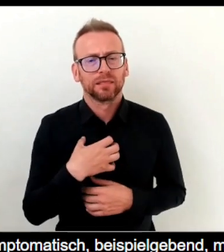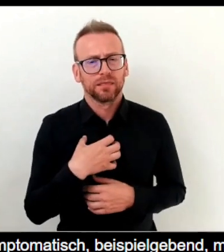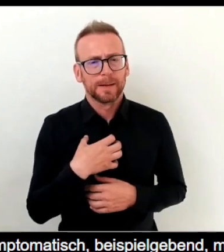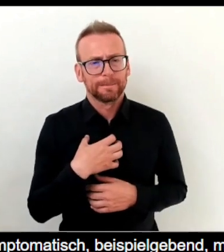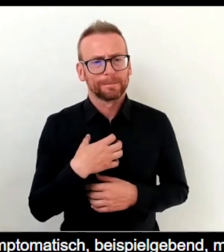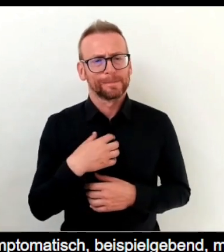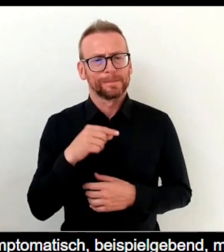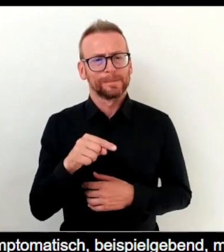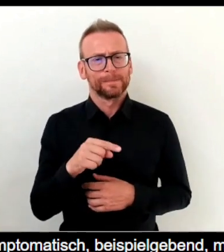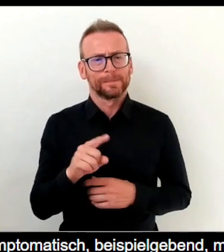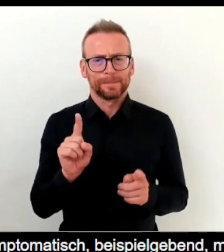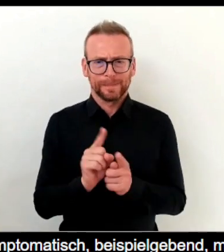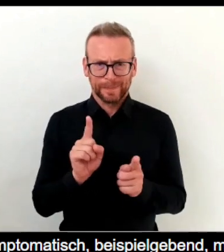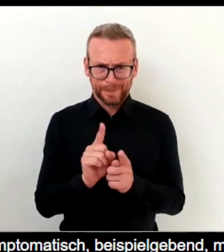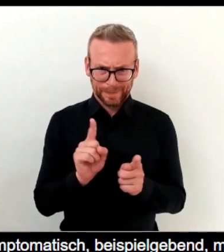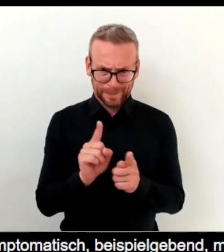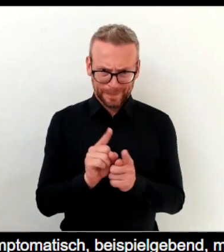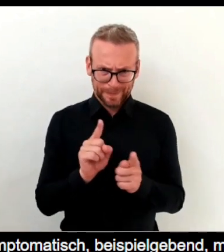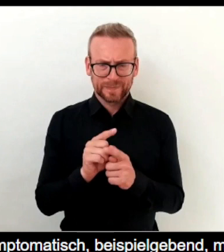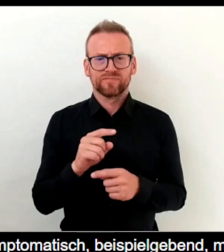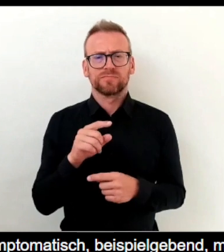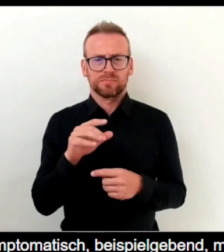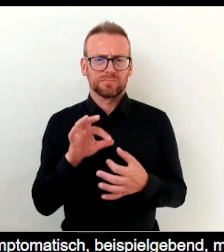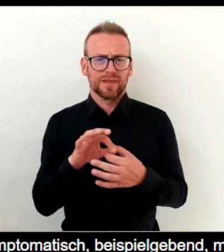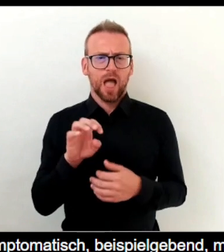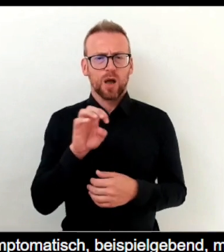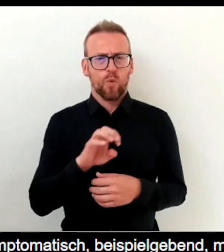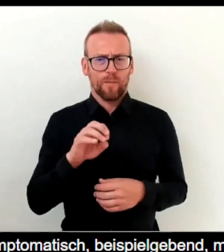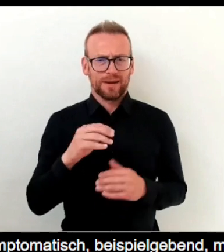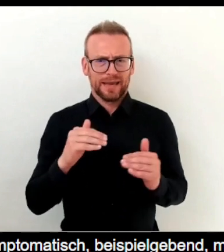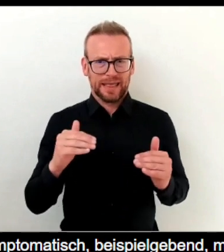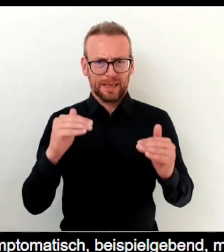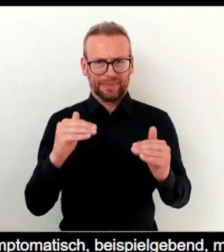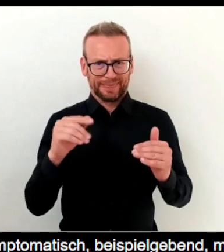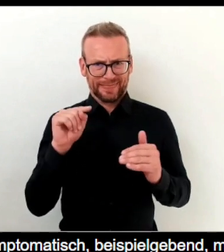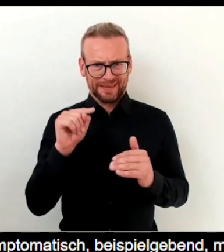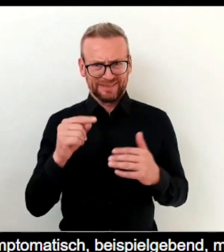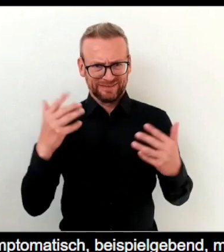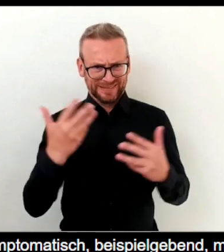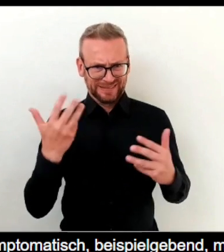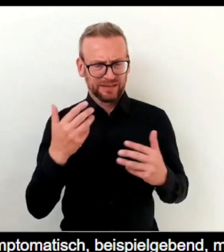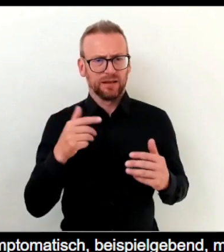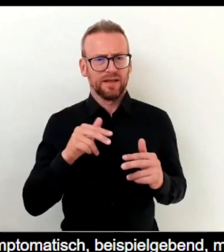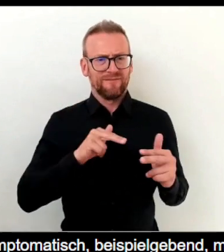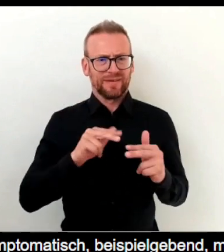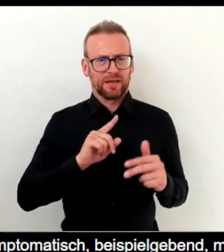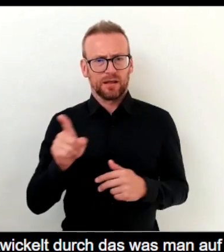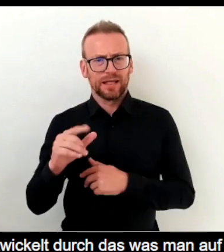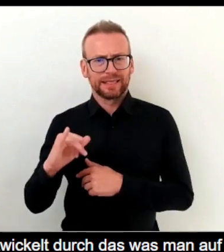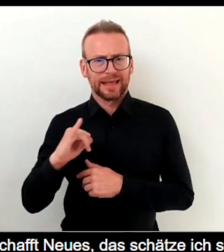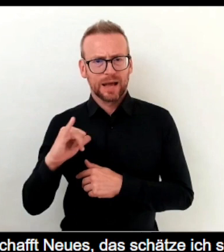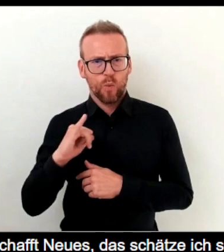von Tirol ein? Es ist halt eine große Belastung für Bayern. Da gibt es teilweise Staus. Die haben 25, 30 Kilometer Rückstau bis